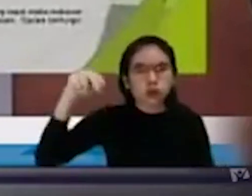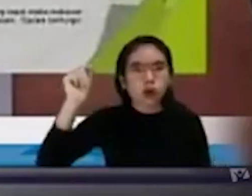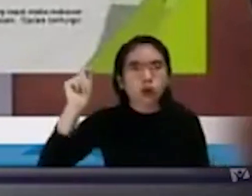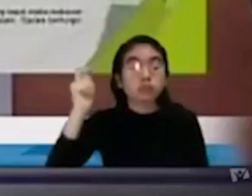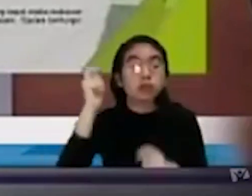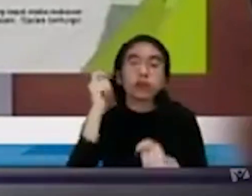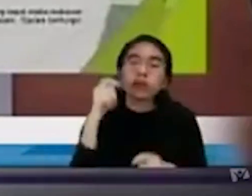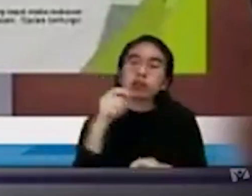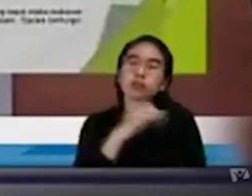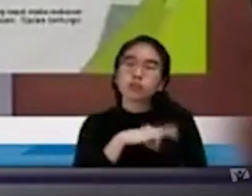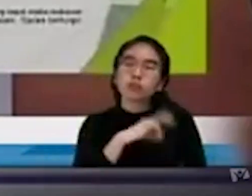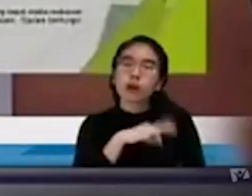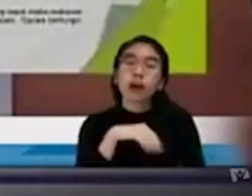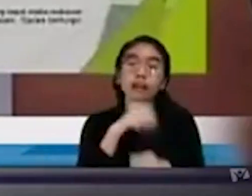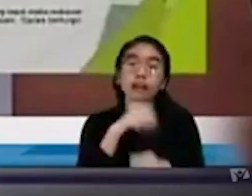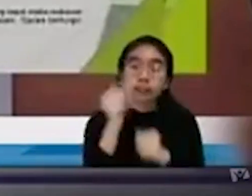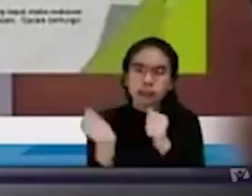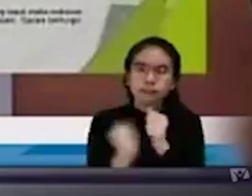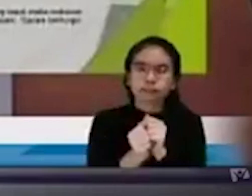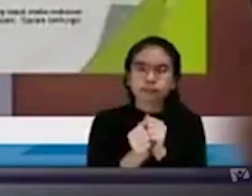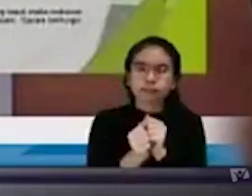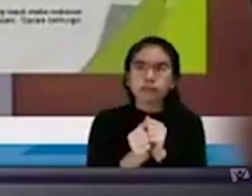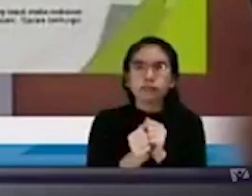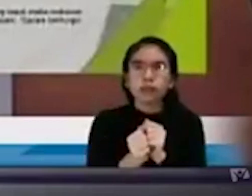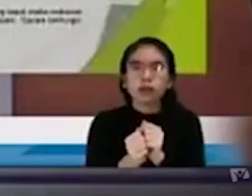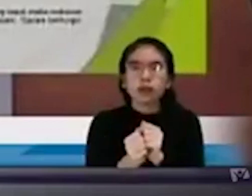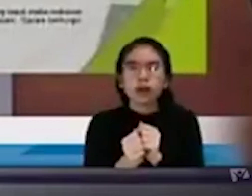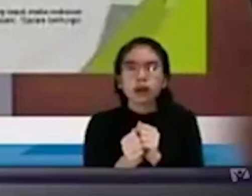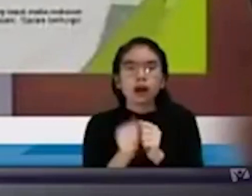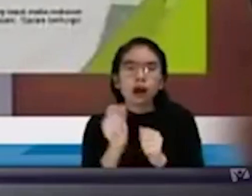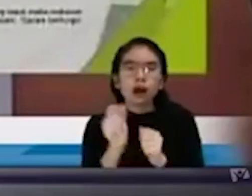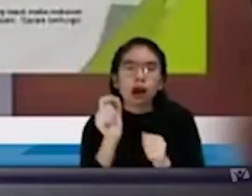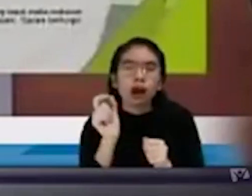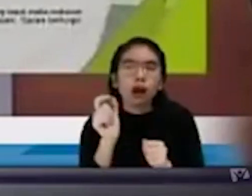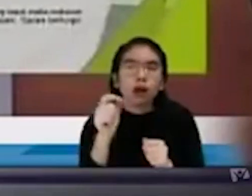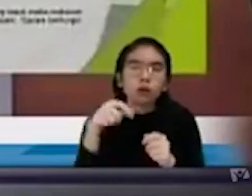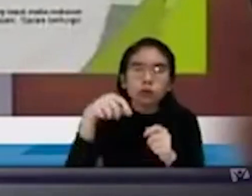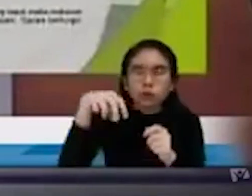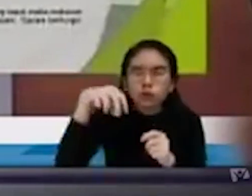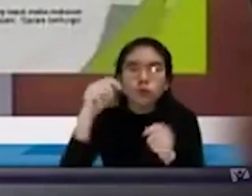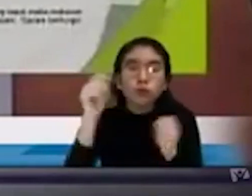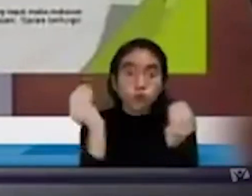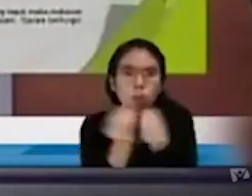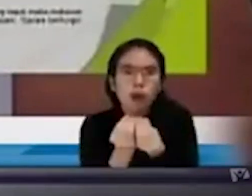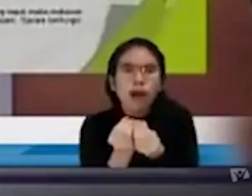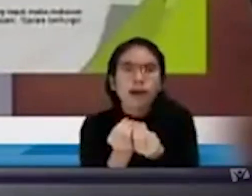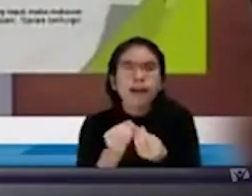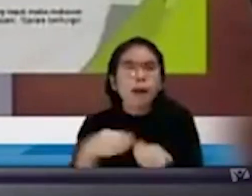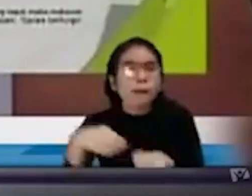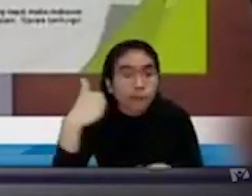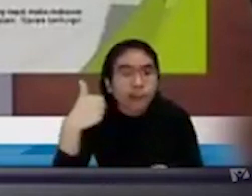maka makanan itu memiliki rasa yang seimbang antara asin, manis, gurih,